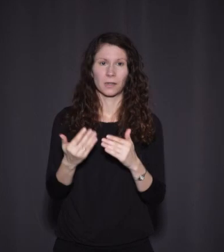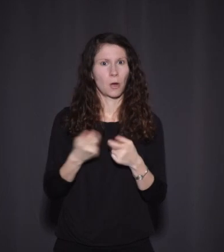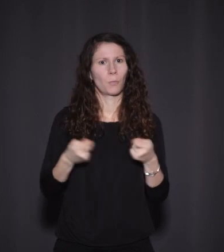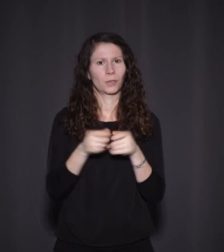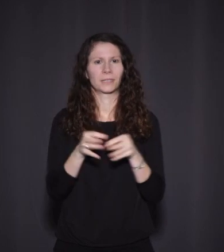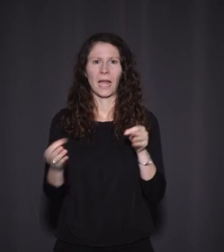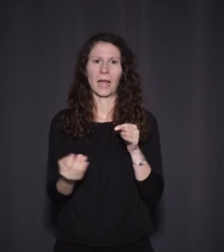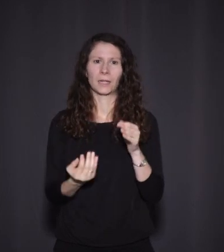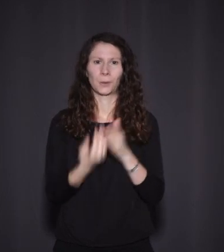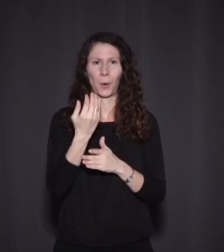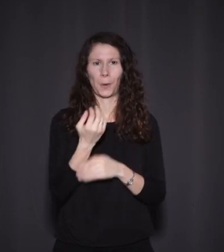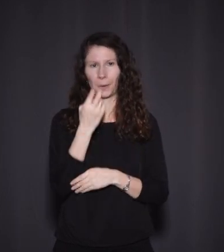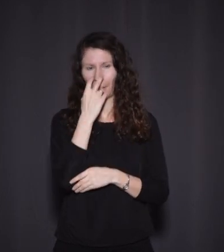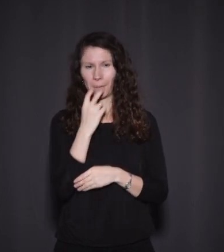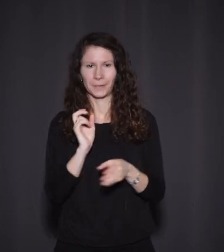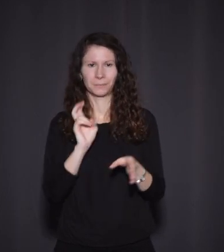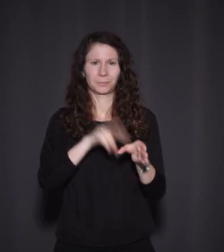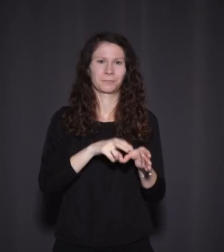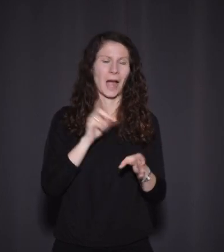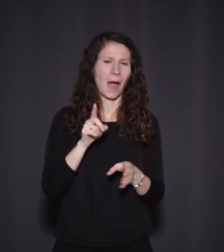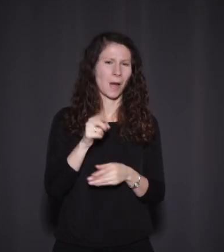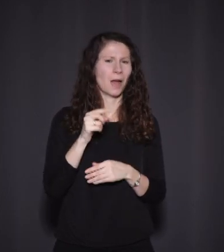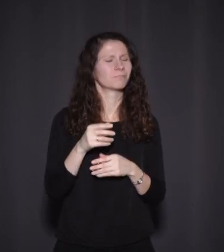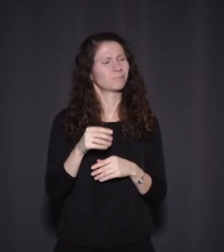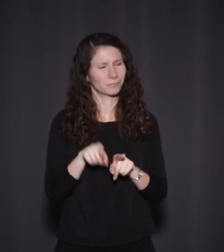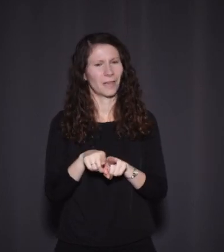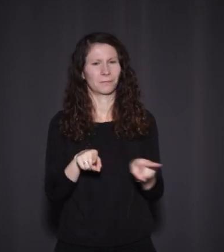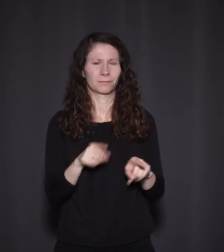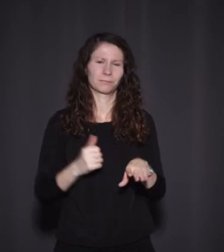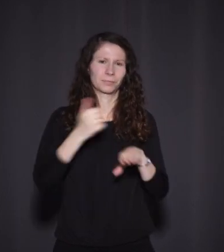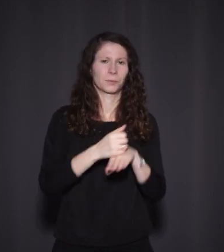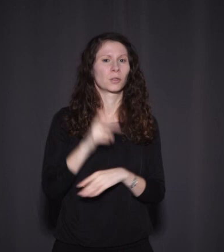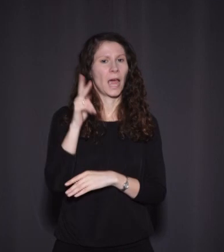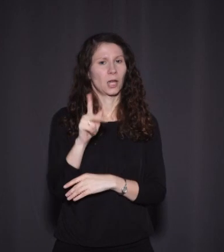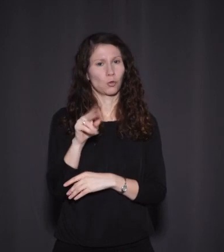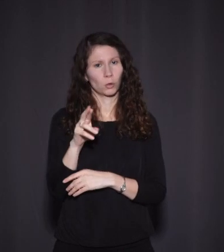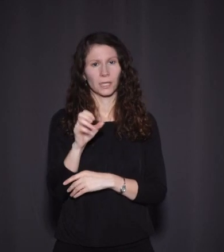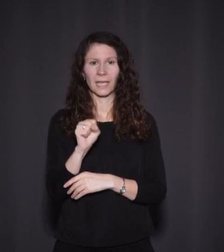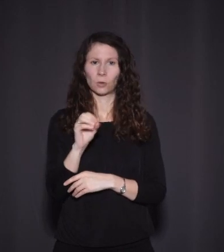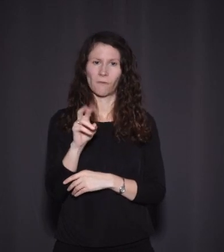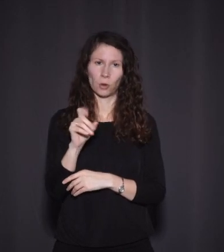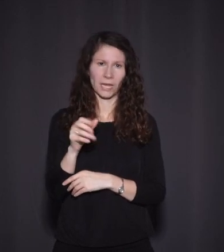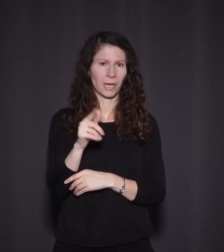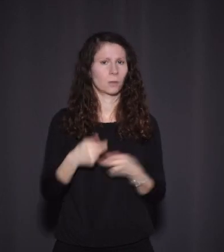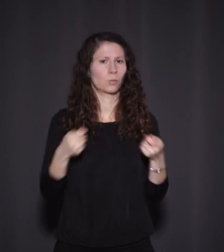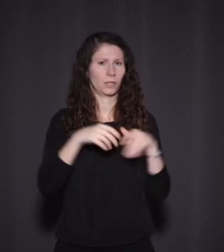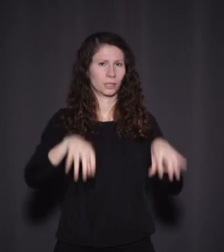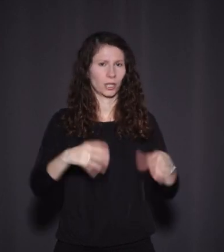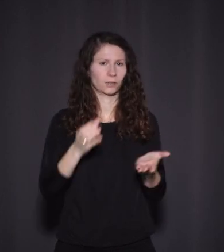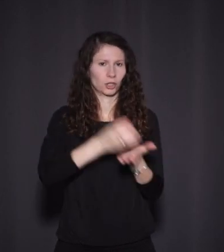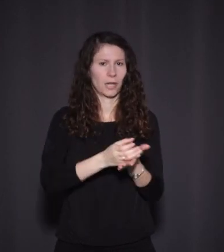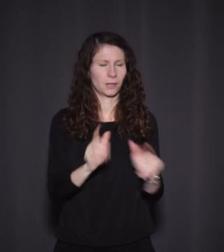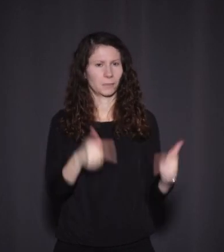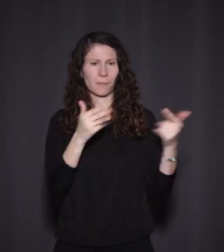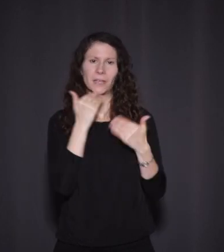alter Hase der FDP, Michael Kruse. Und liebe Grüße auch an Klaus Michaelis, unser Rentenexperte des SOVD in der Bundesgeschäftsstelle zugeschaltet. Lieben